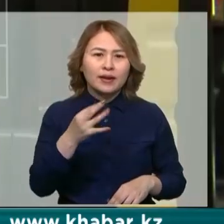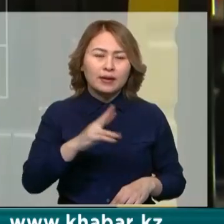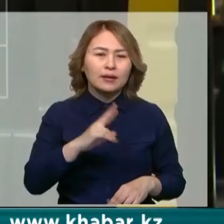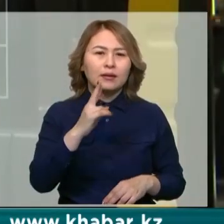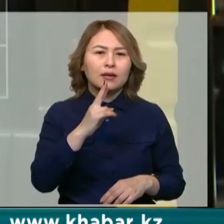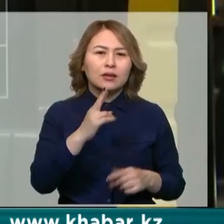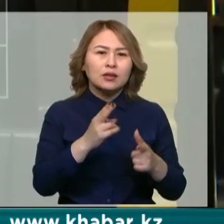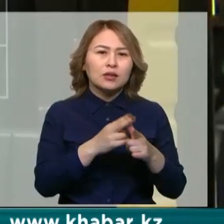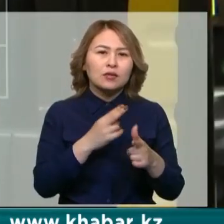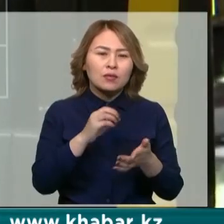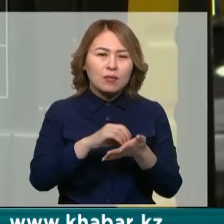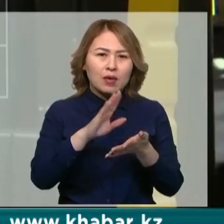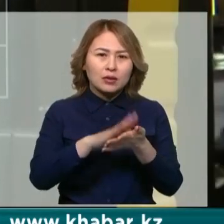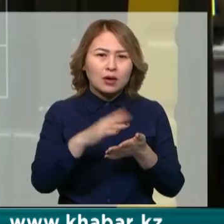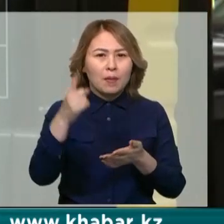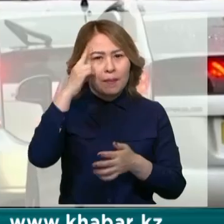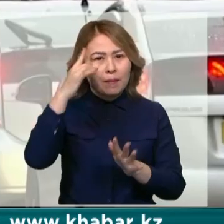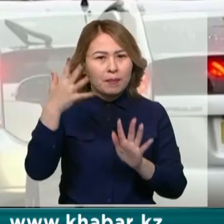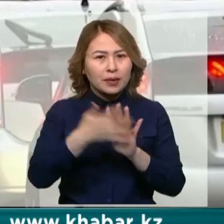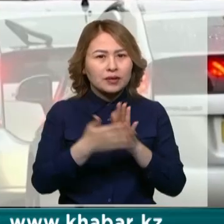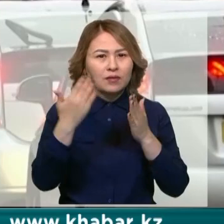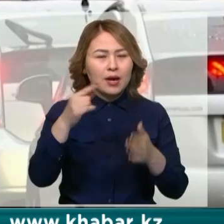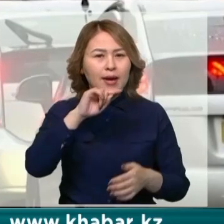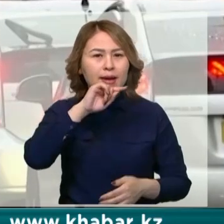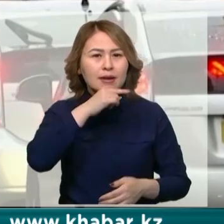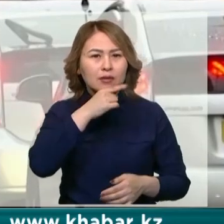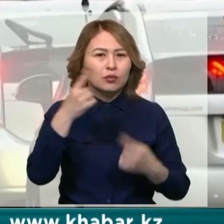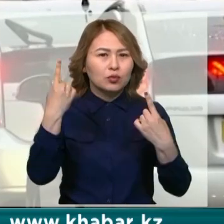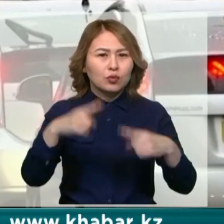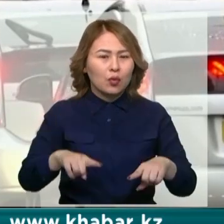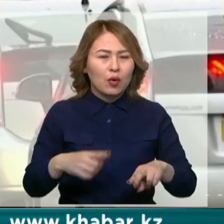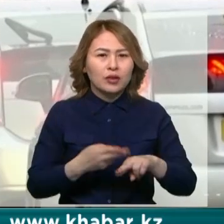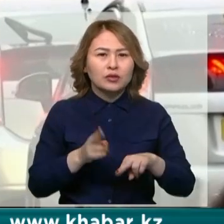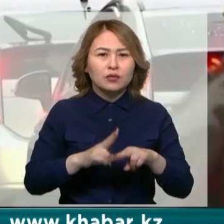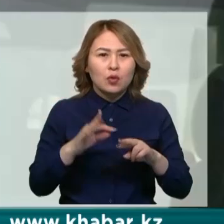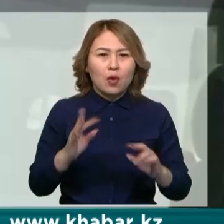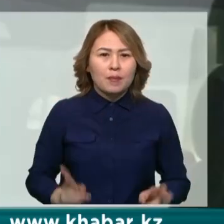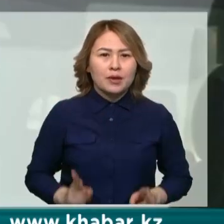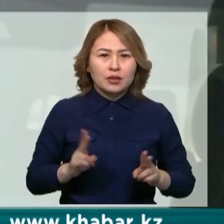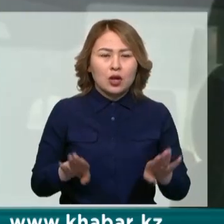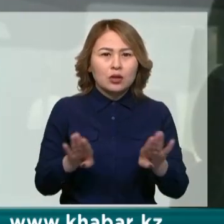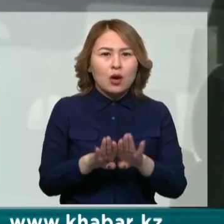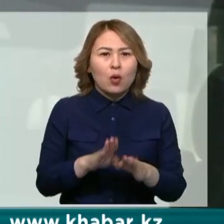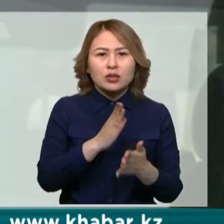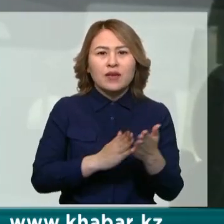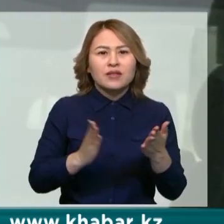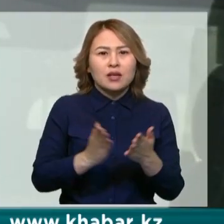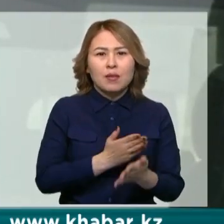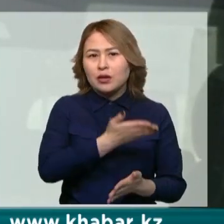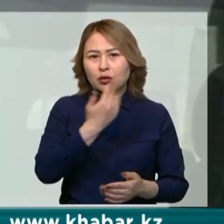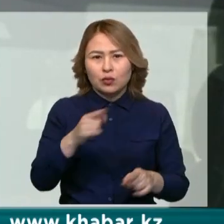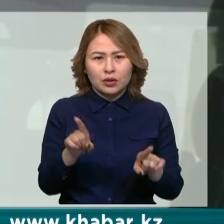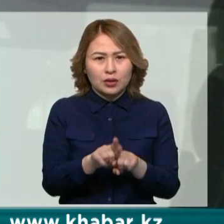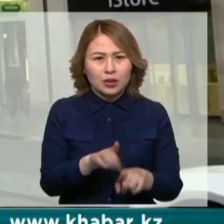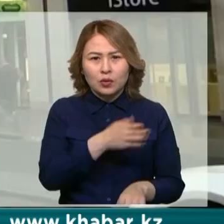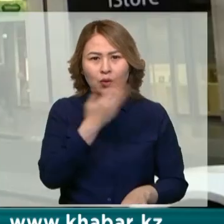және Нидерландының рөлі белгілі. Бұл елдердің экономикасы өрлеп тұр. Бірақ қылмыс атымен жоқ деген сөз емес. Бір артықшылығы